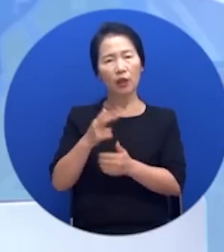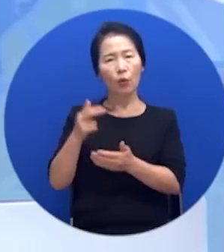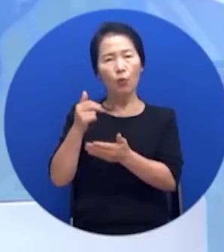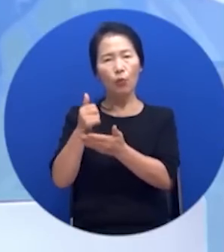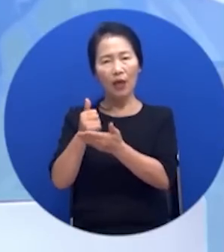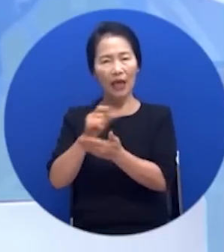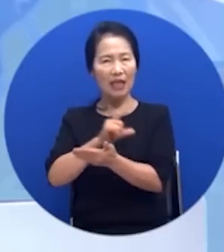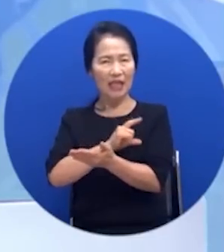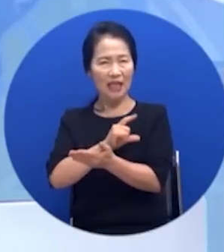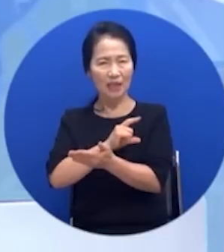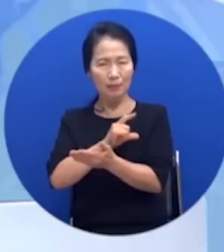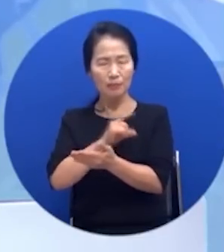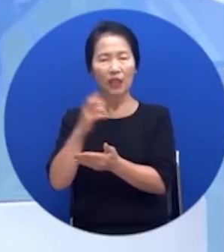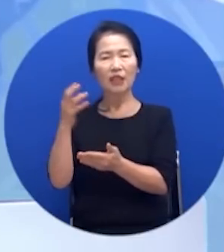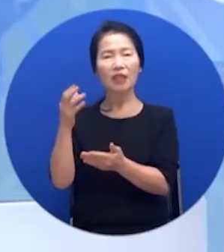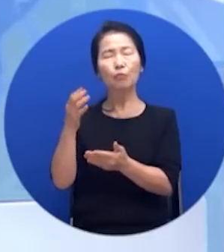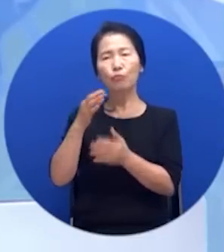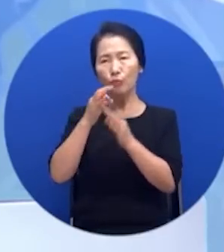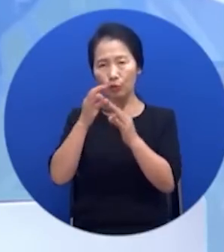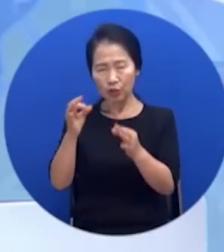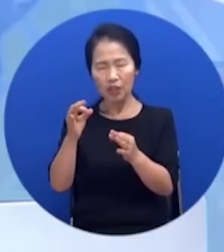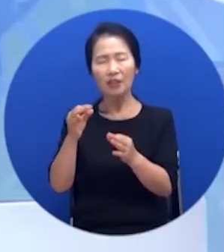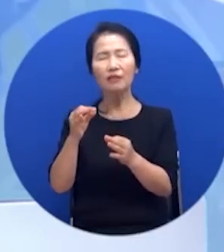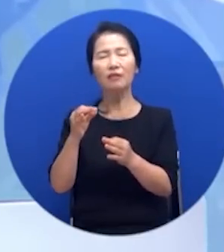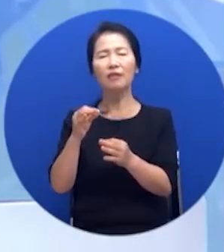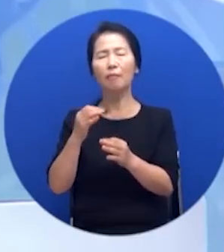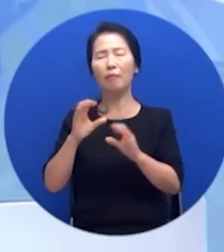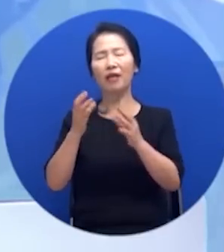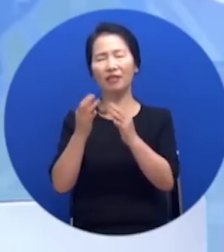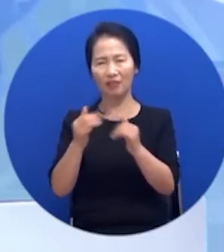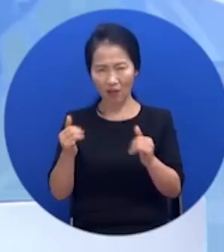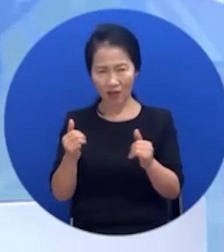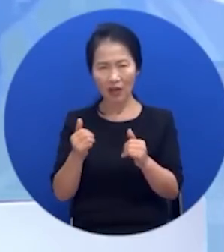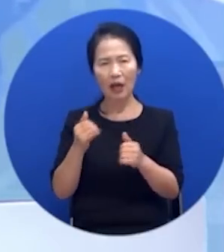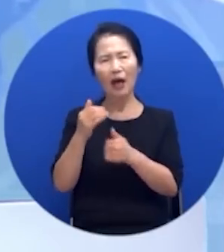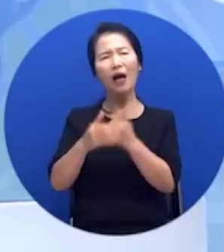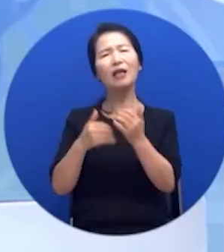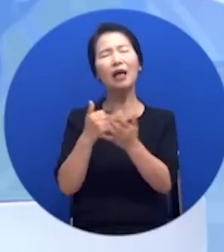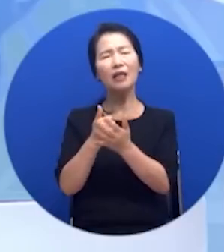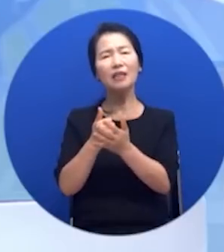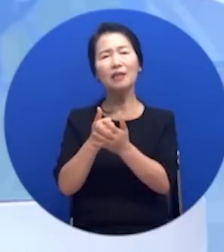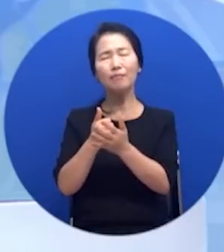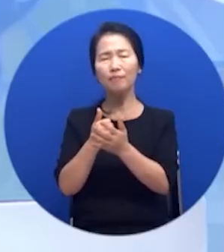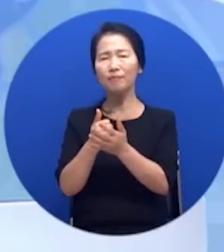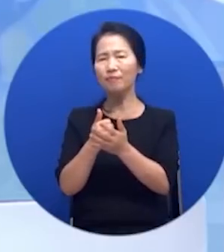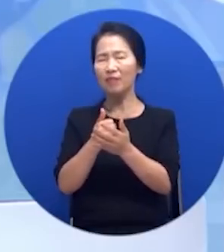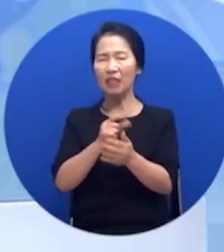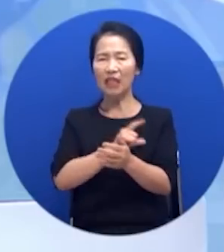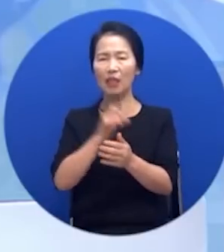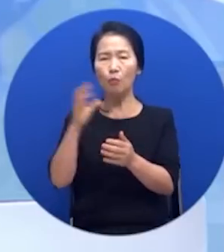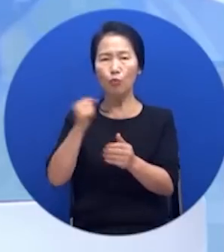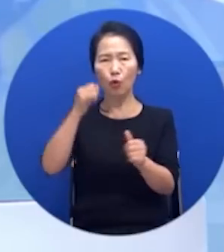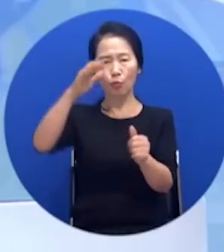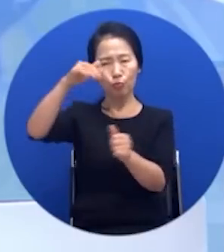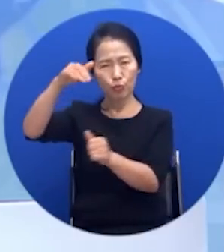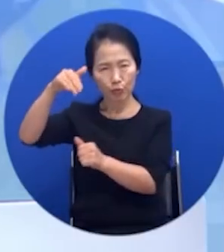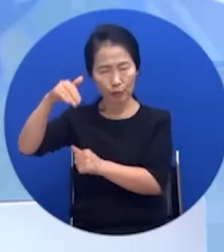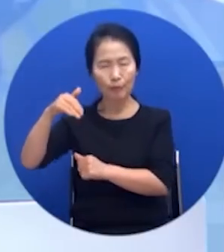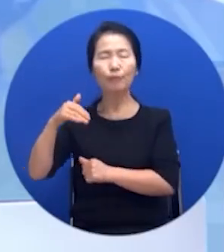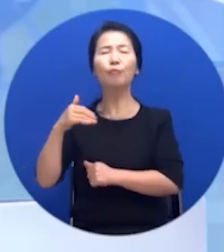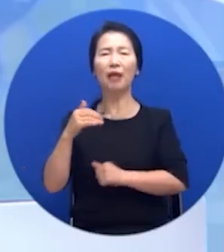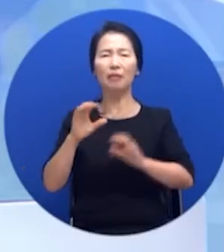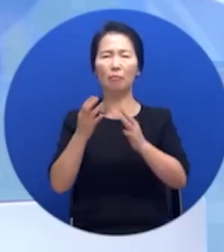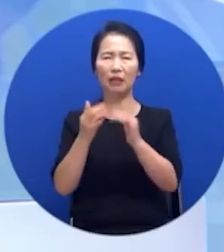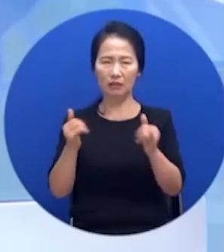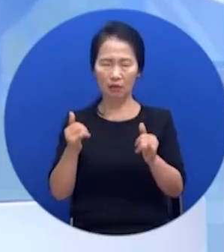내 백성이라고 말합니다. 곧 다시 말하면 하나님의 이름으로 부름을 받은 사람들을 하나님은 세상을